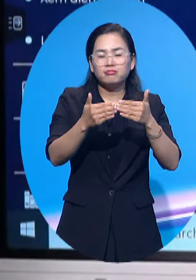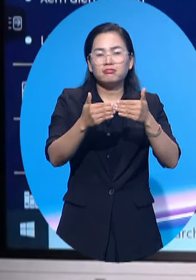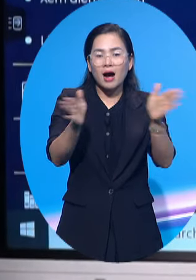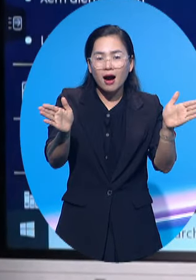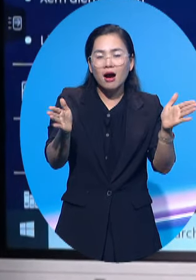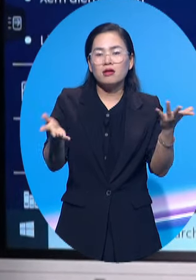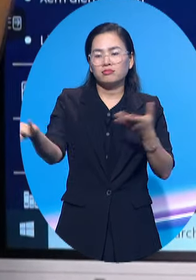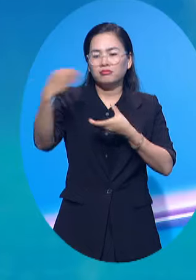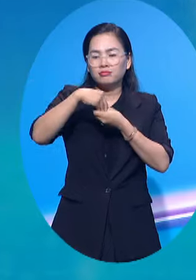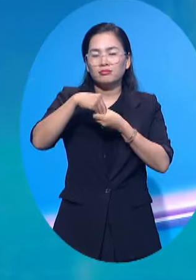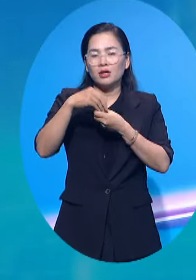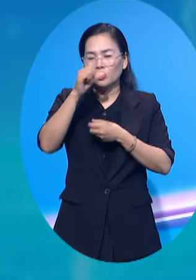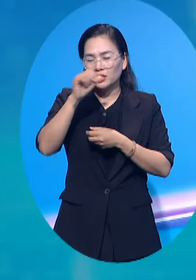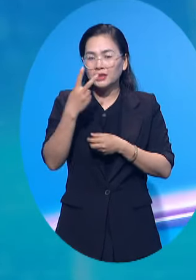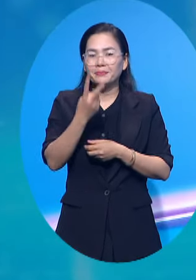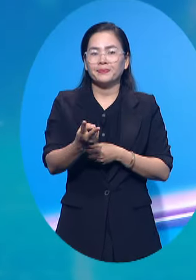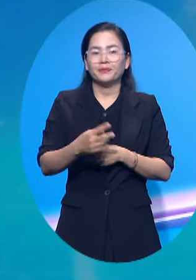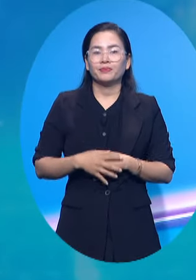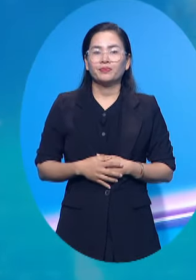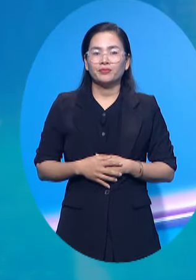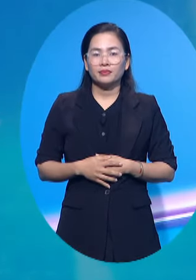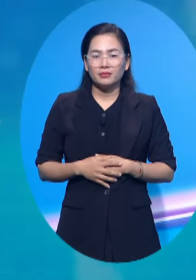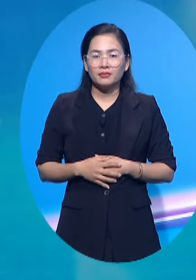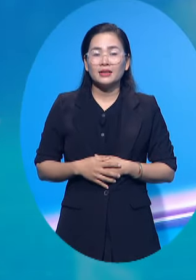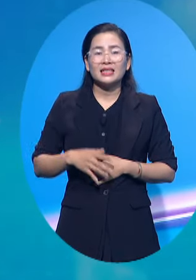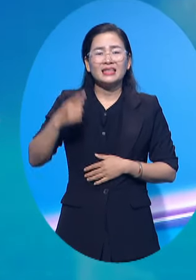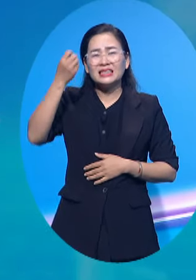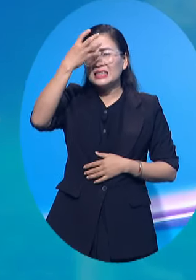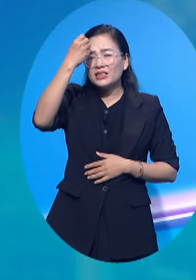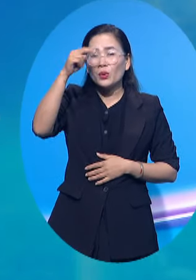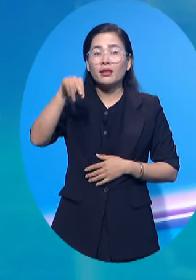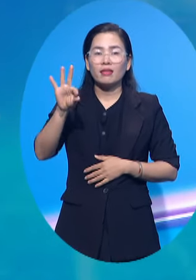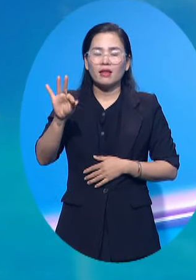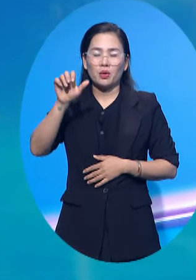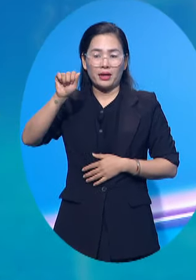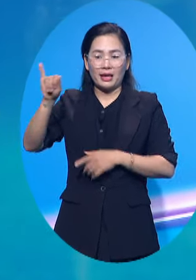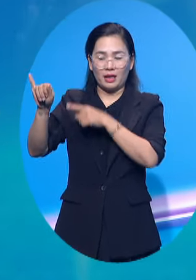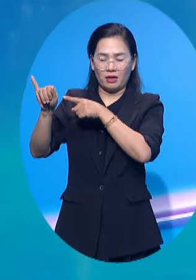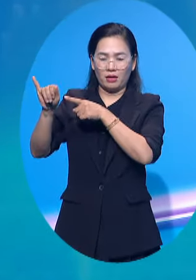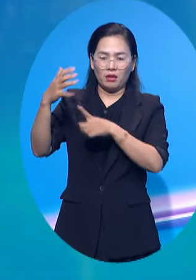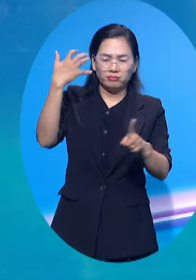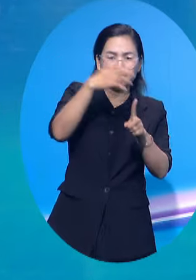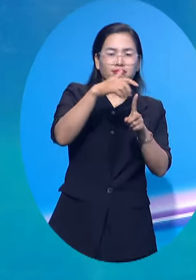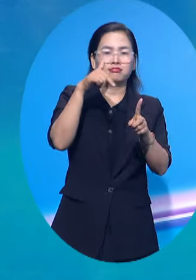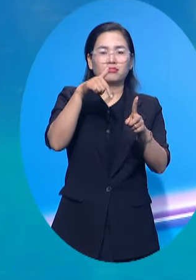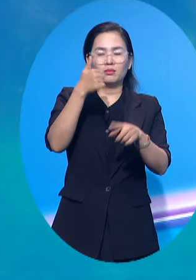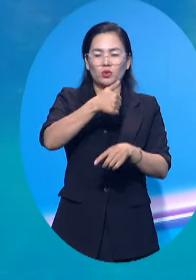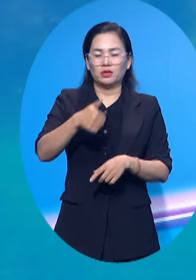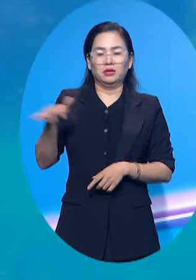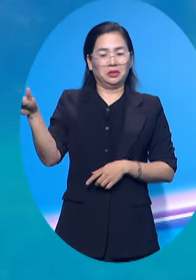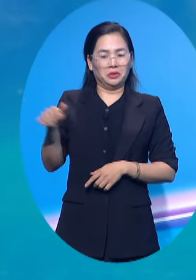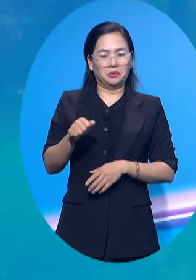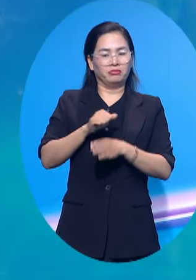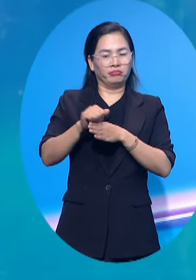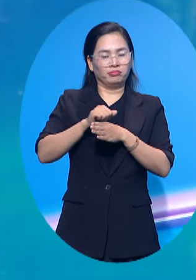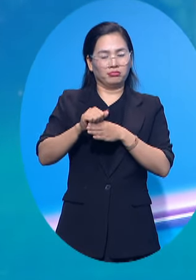của học sinh. Tận dụng sức mạnh của trí tuệ nhân tạo AI trong các thiết bị công nghệ mang đến cho người dùng những trải nghiệm